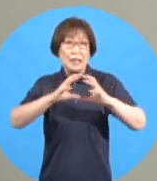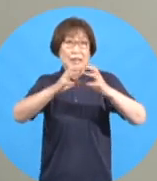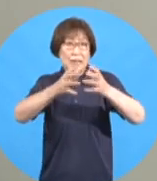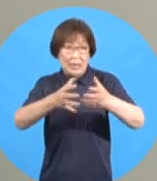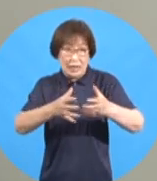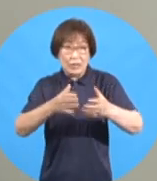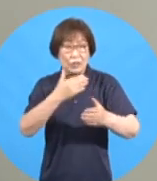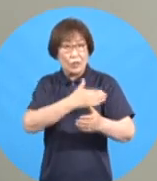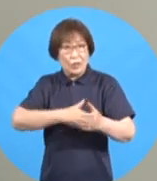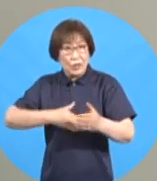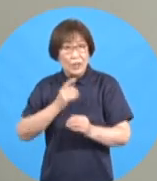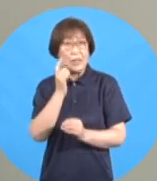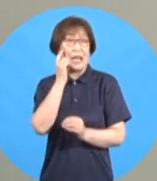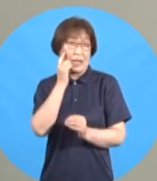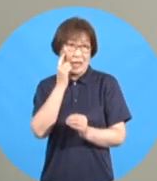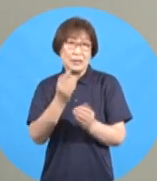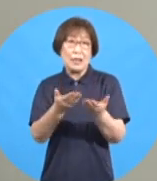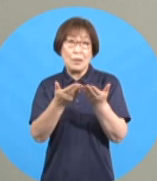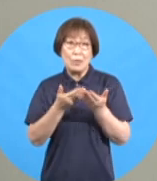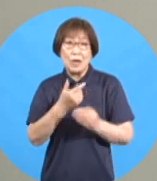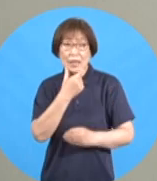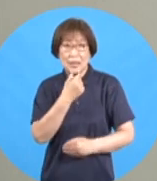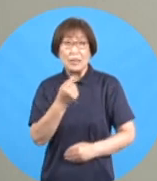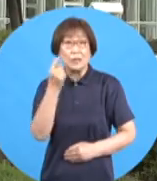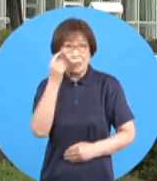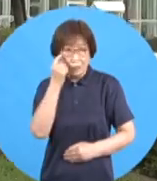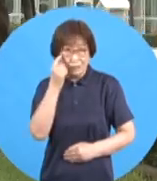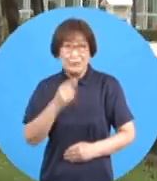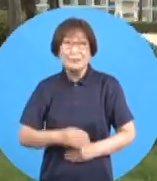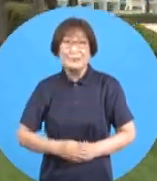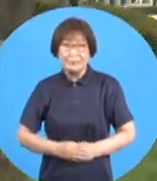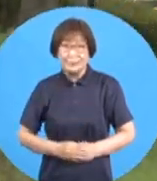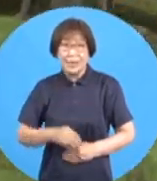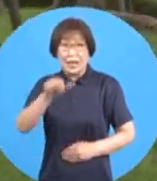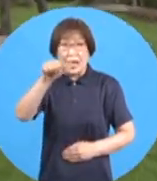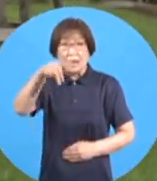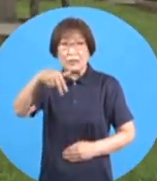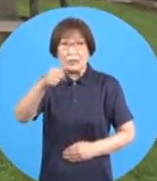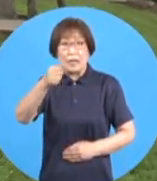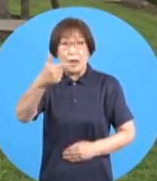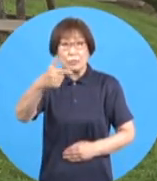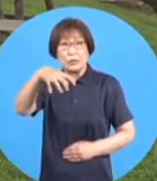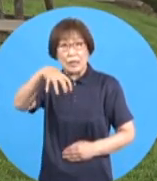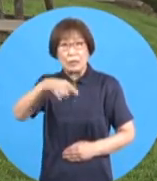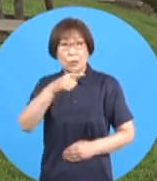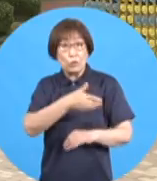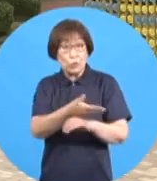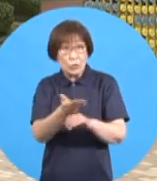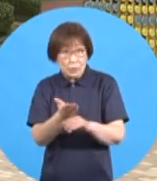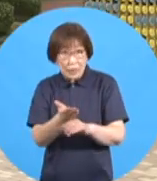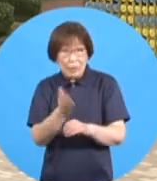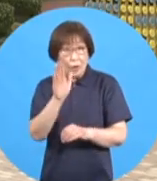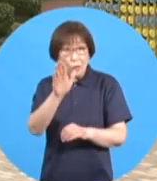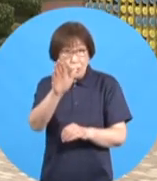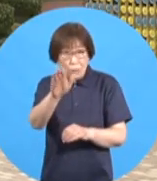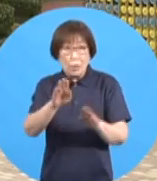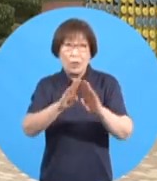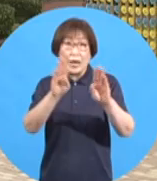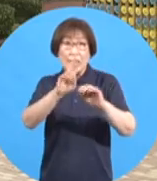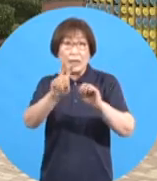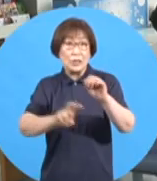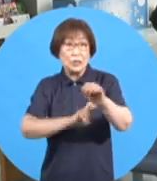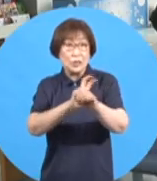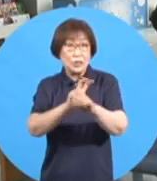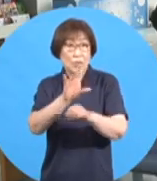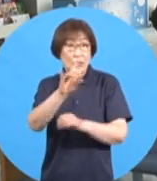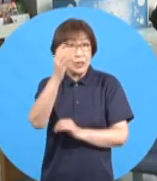を体感をしていただきたいと思います。 アスタムランド徳島では、今後も開園20周年